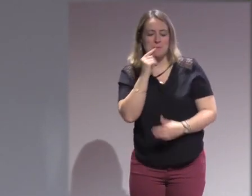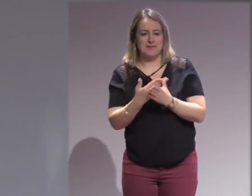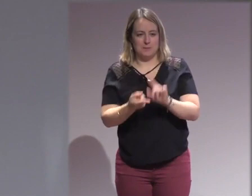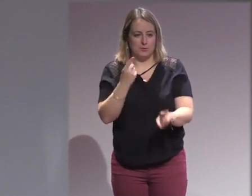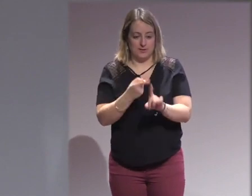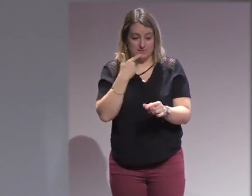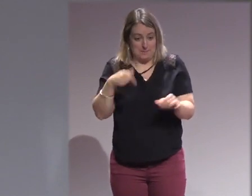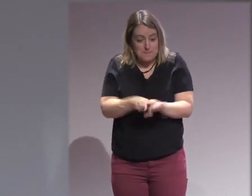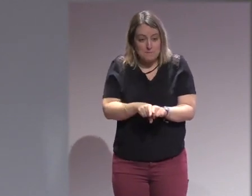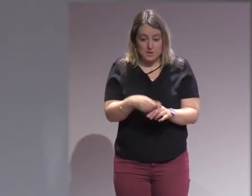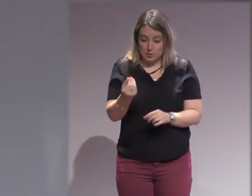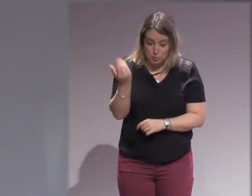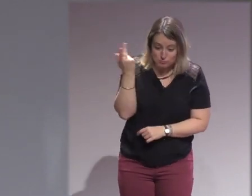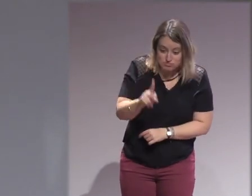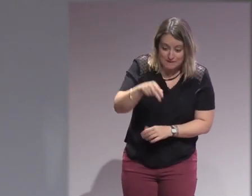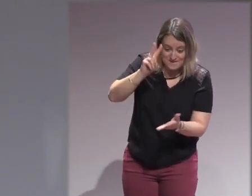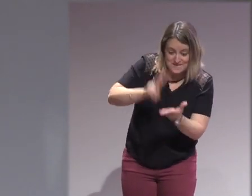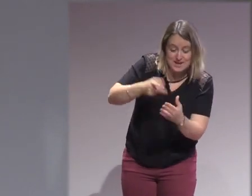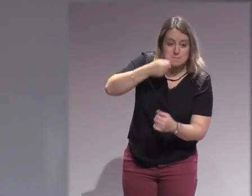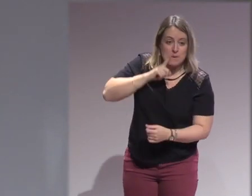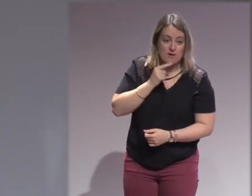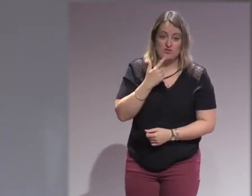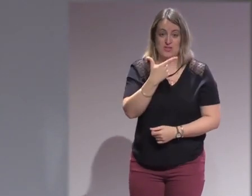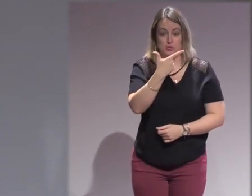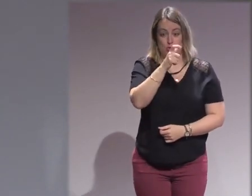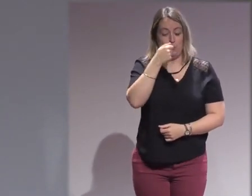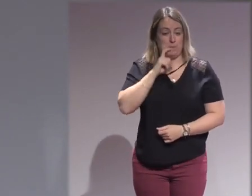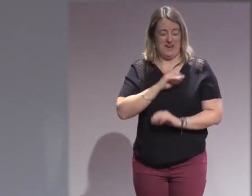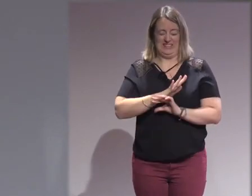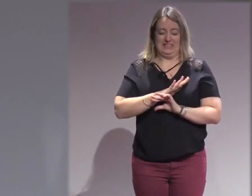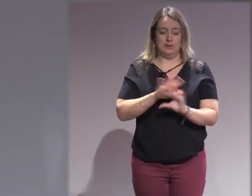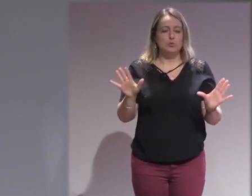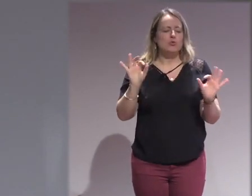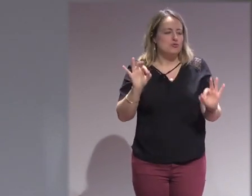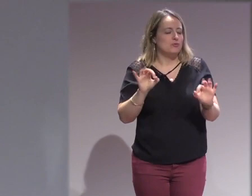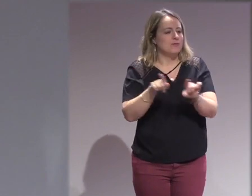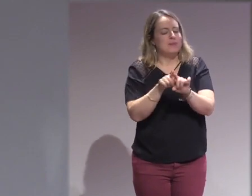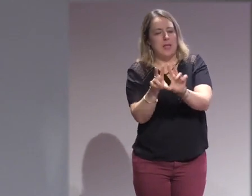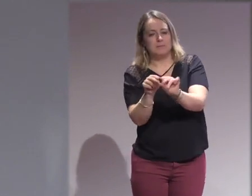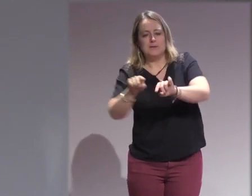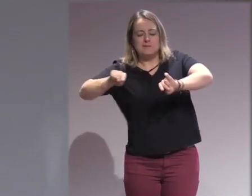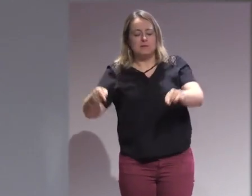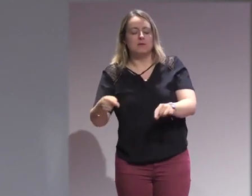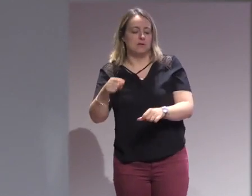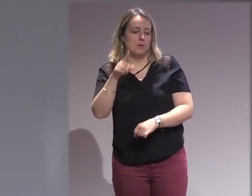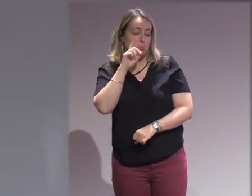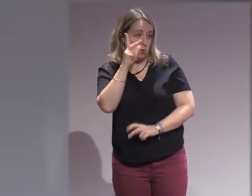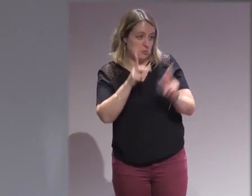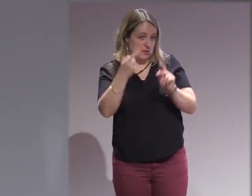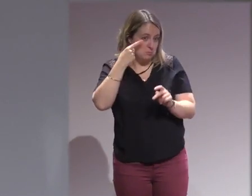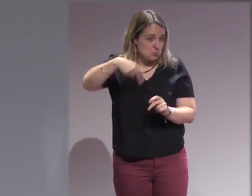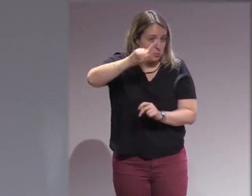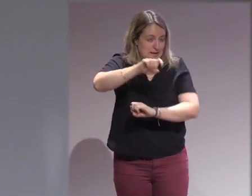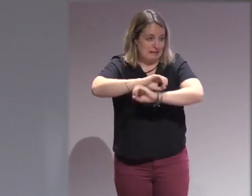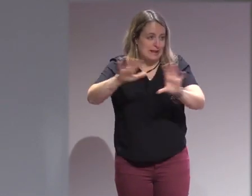de où sont tes vrais parents, l'idée qu'il ne peut y avoir que deux parents, et qui est aussi une chose que je vous explique, parce que peut-être que ce n'était pas très clair si vous